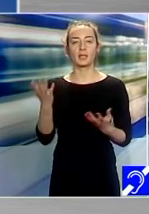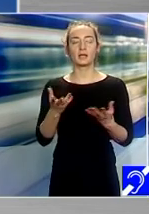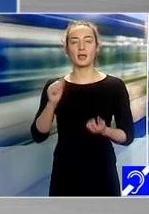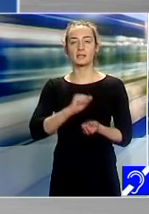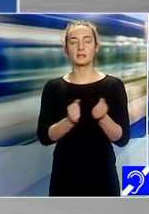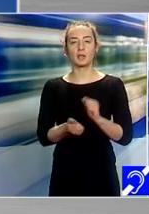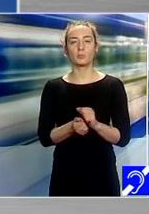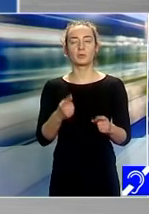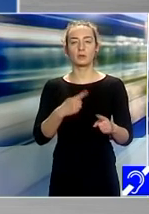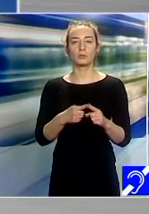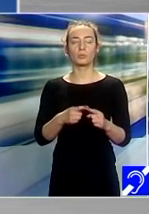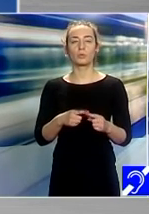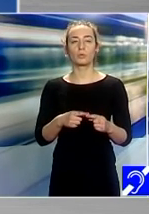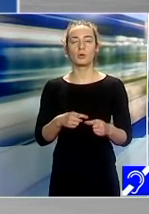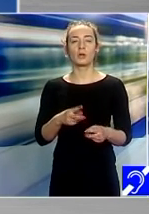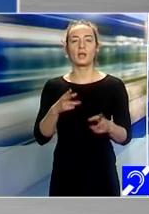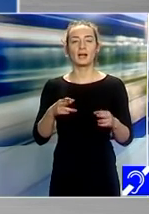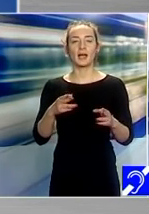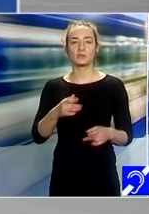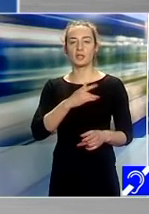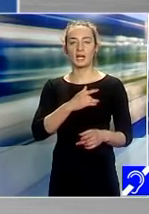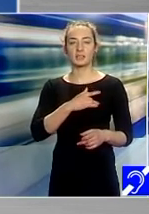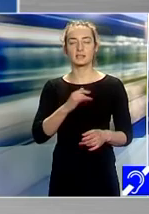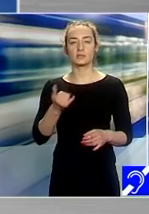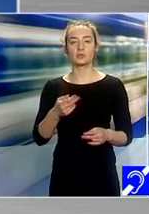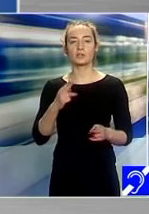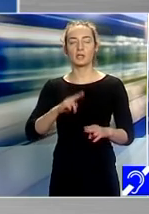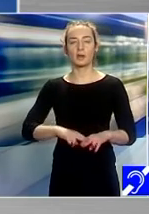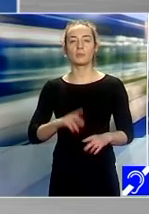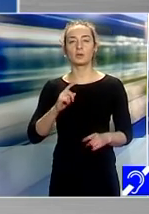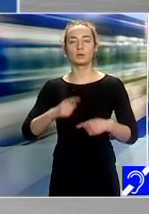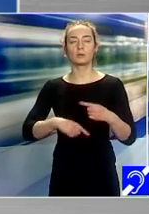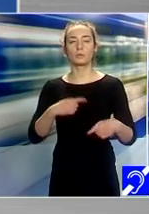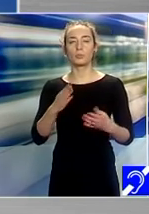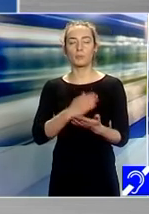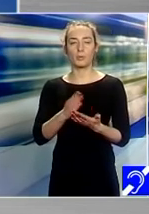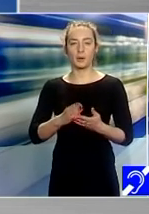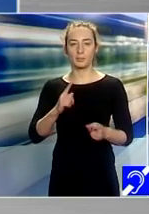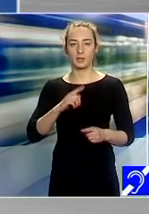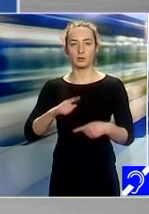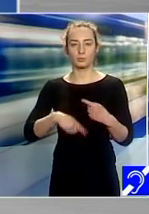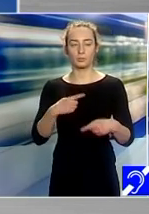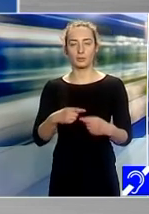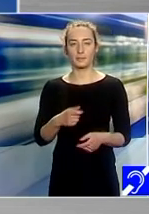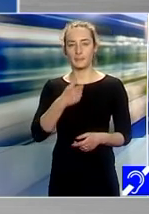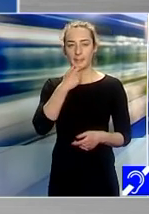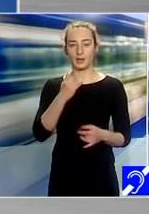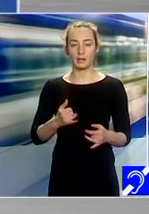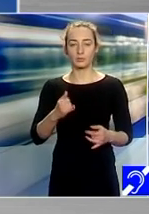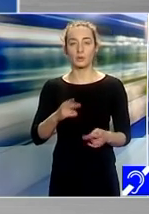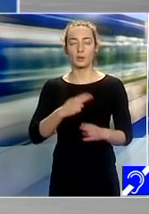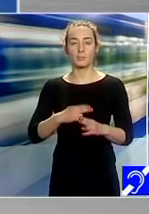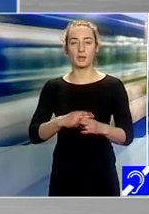boală necruțătoare, cancerul la sân, și care rămân cu sechele după această bătălie dură. Și în acest an, pacientele beneficiază